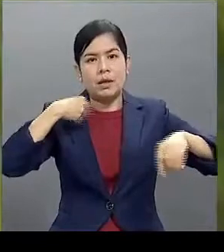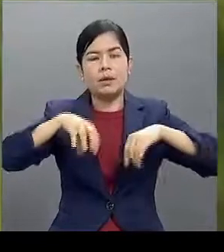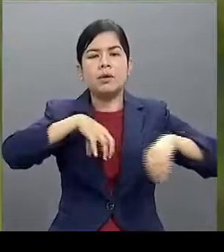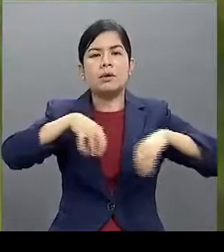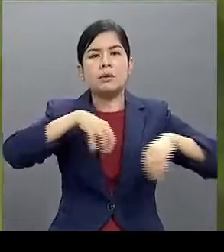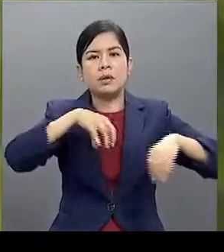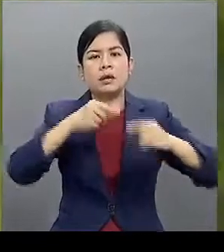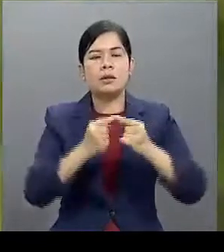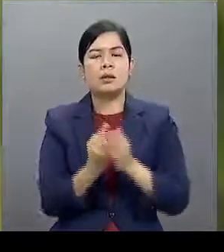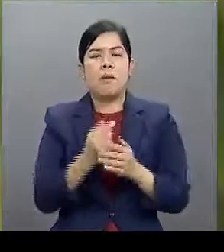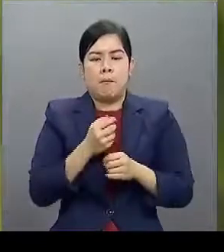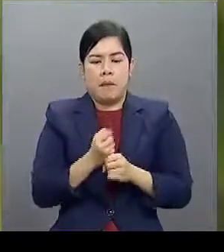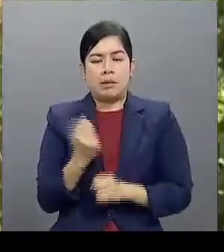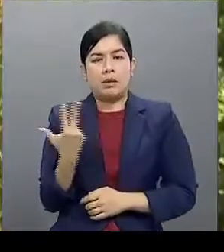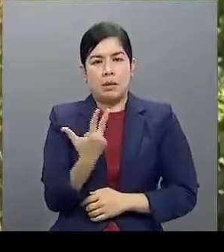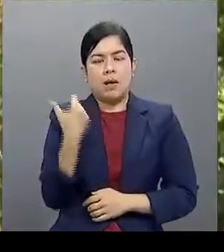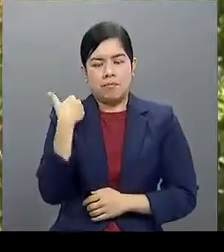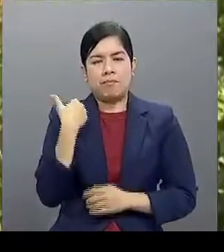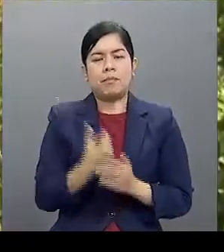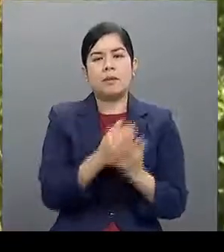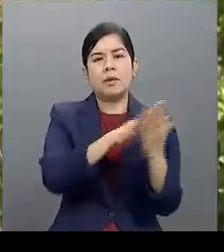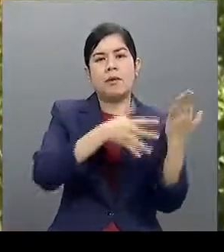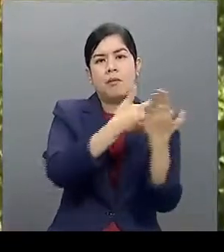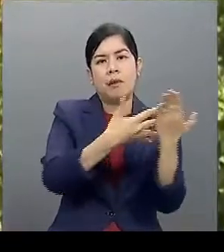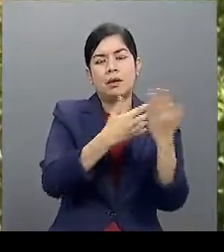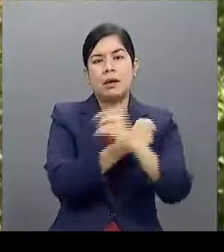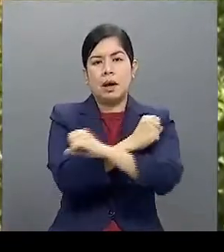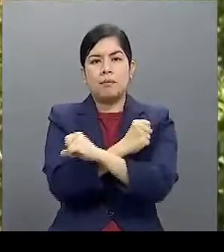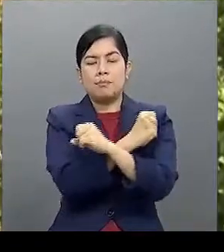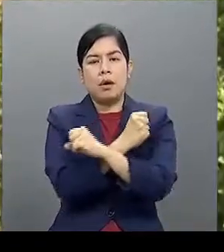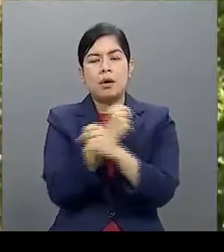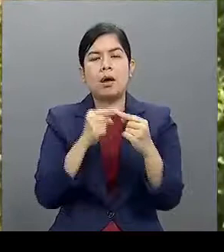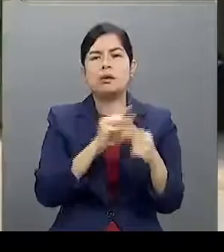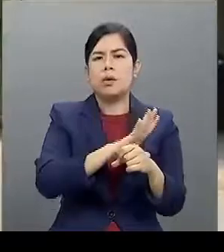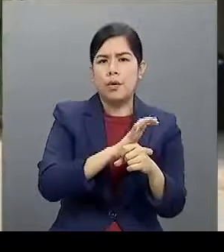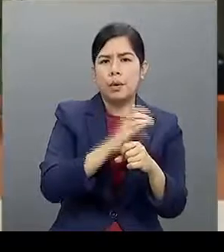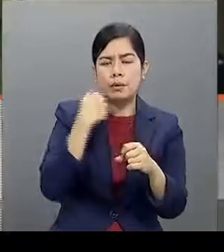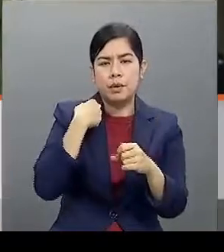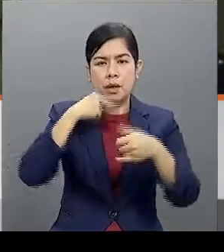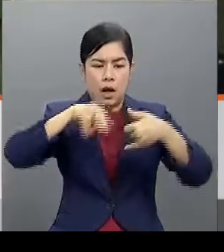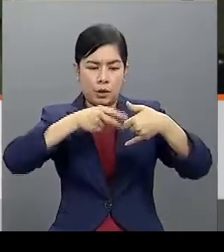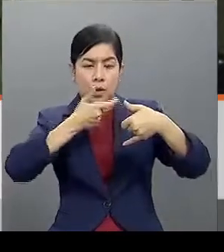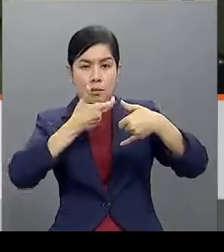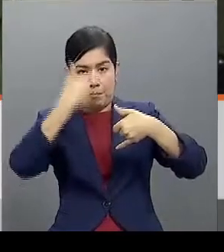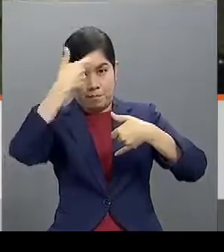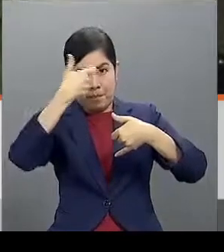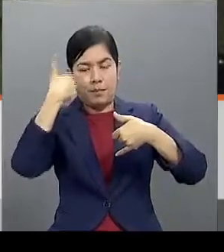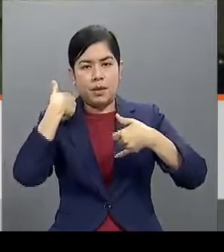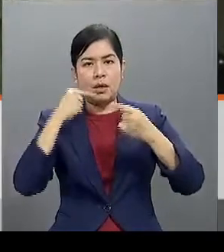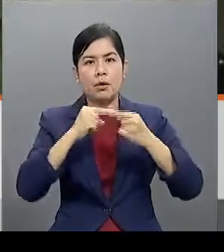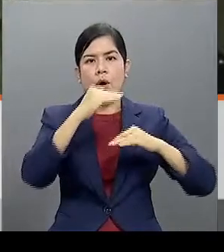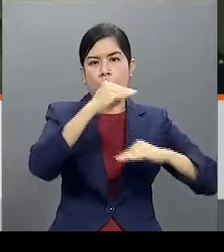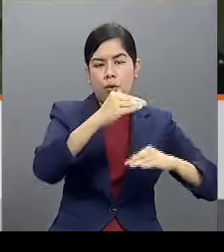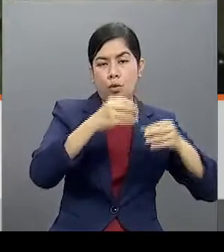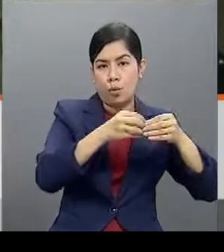แม้จะมีมาตรการป้องกันโควิด-19 เช่นการคัดกรองวัดอุณหภูมิหรือการจำกัดจำนวนคนตลอดช่วงเช้า